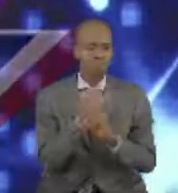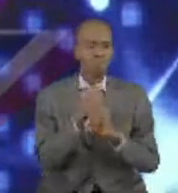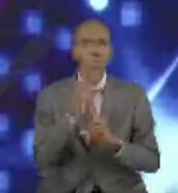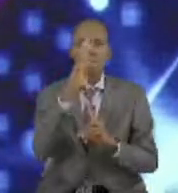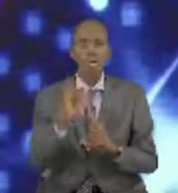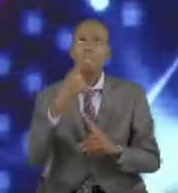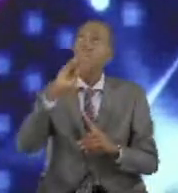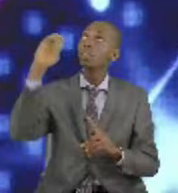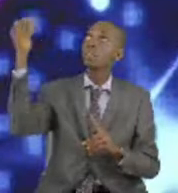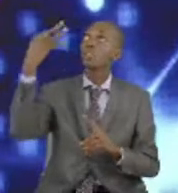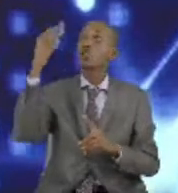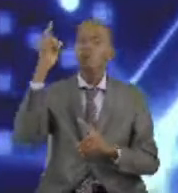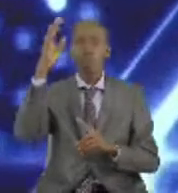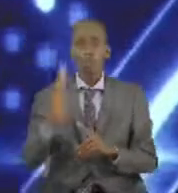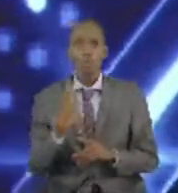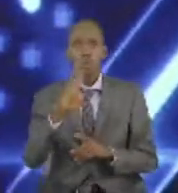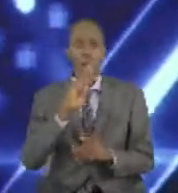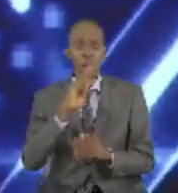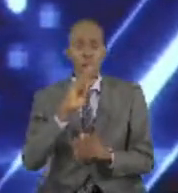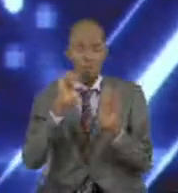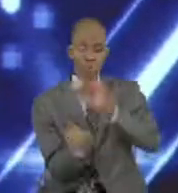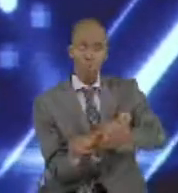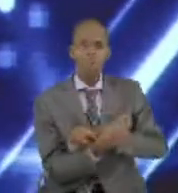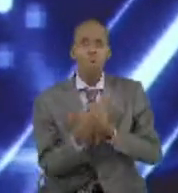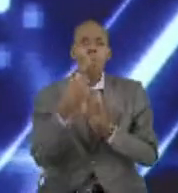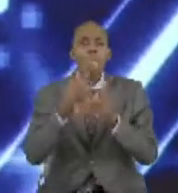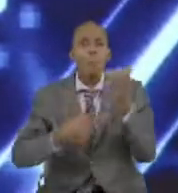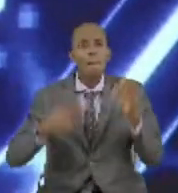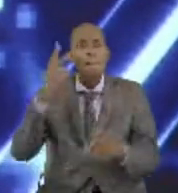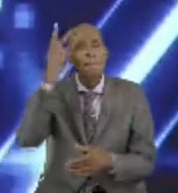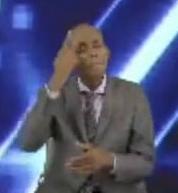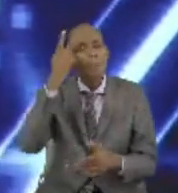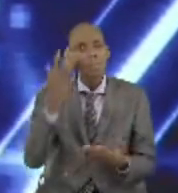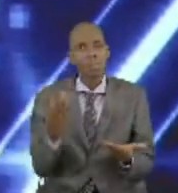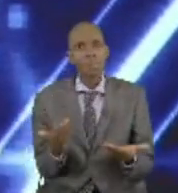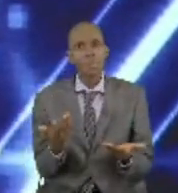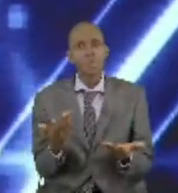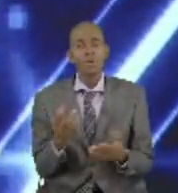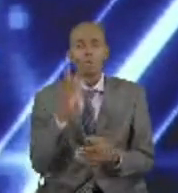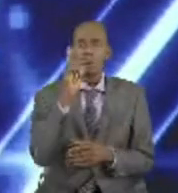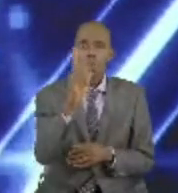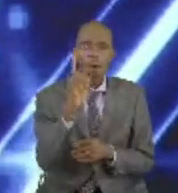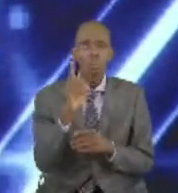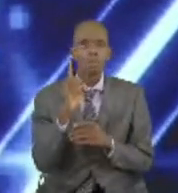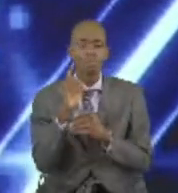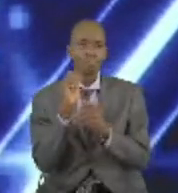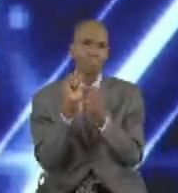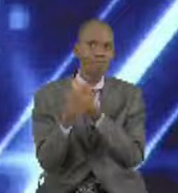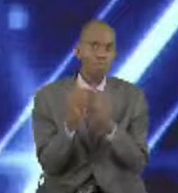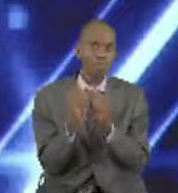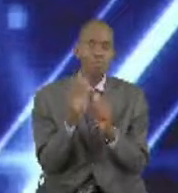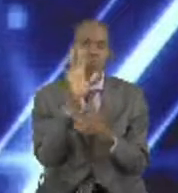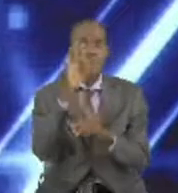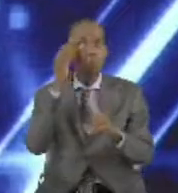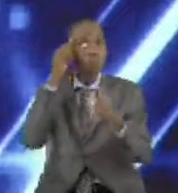arrêtée, saisie par la grâce de Dieu et que vous avez maintenant été transformé, un seul but, une seule poursuite, une